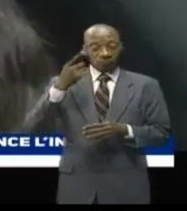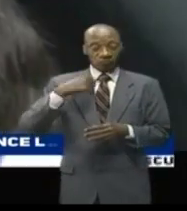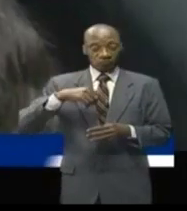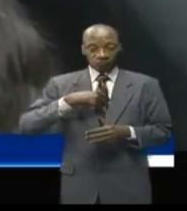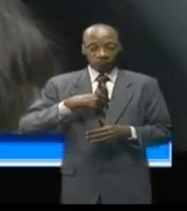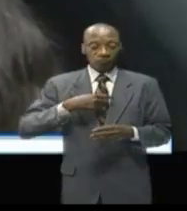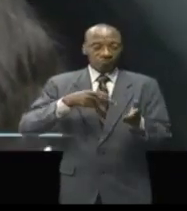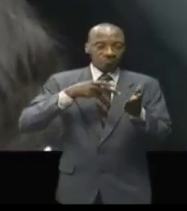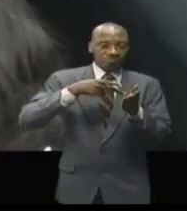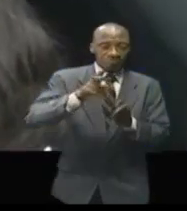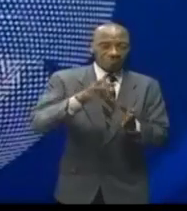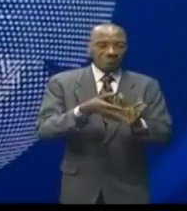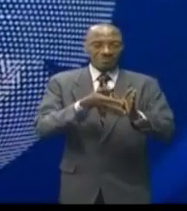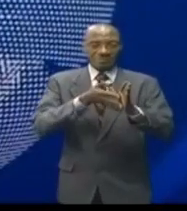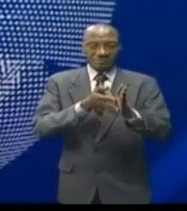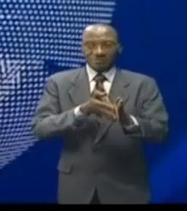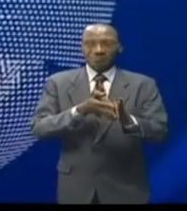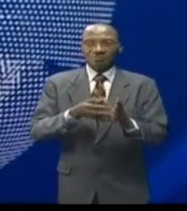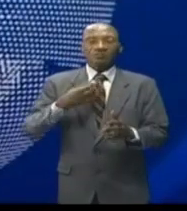affaiblir